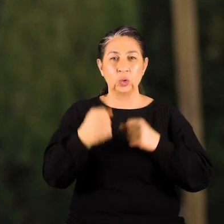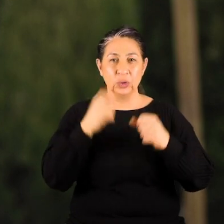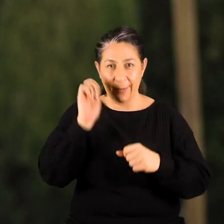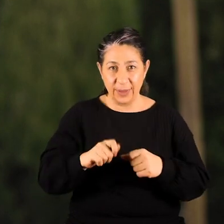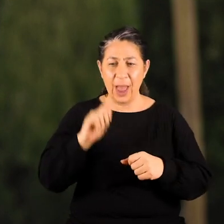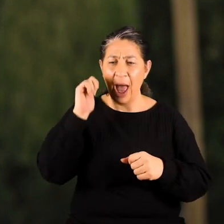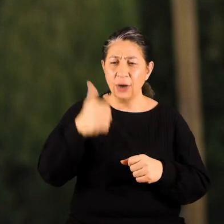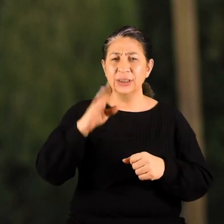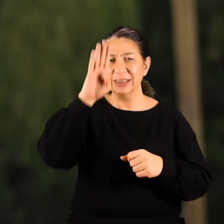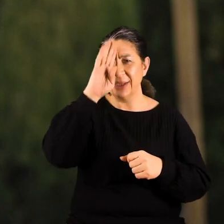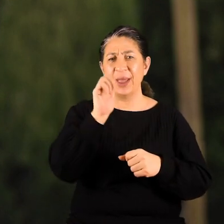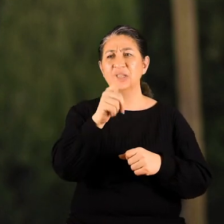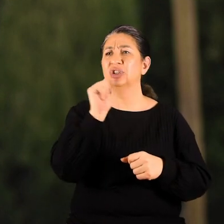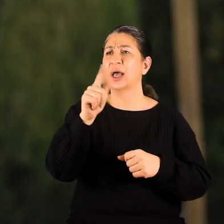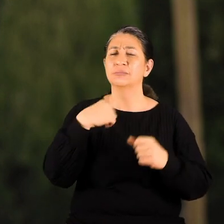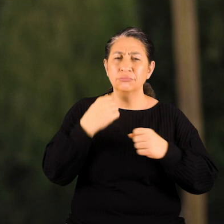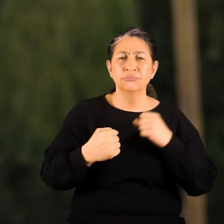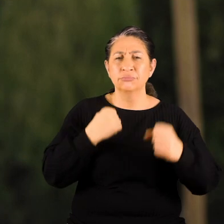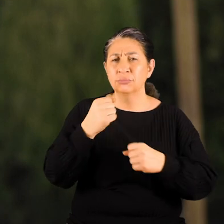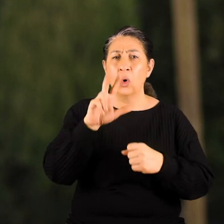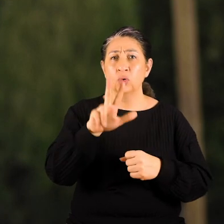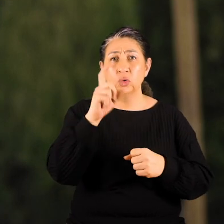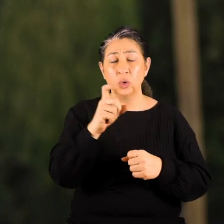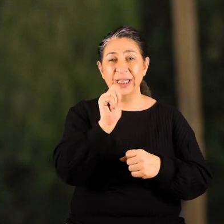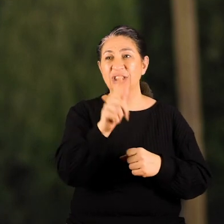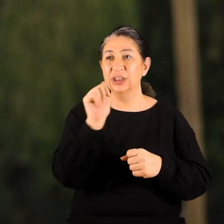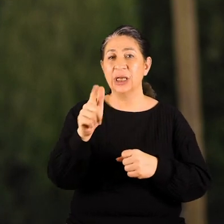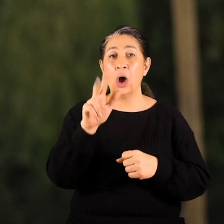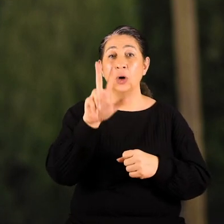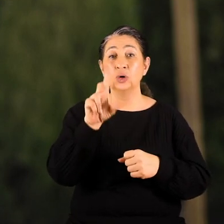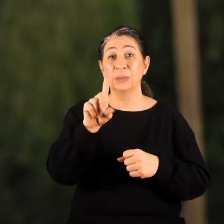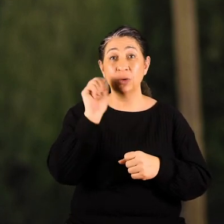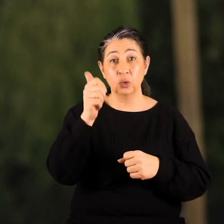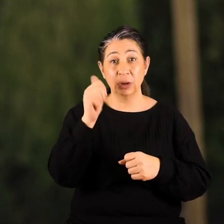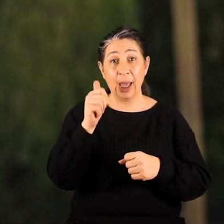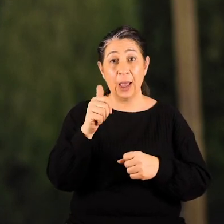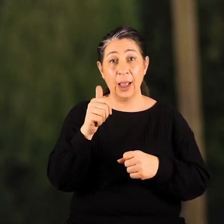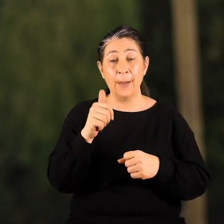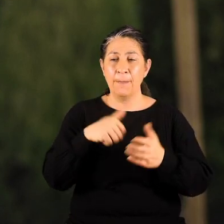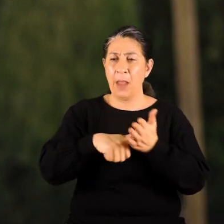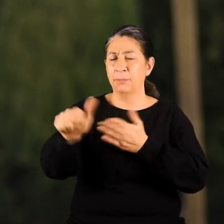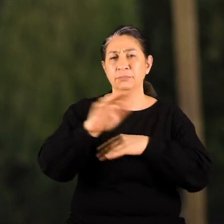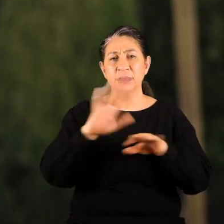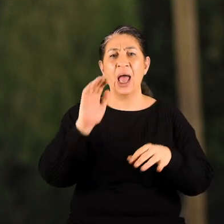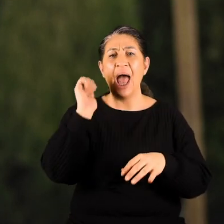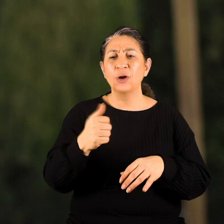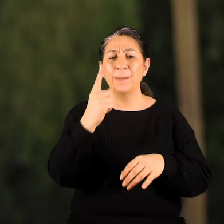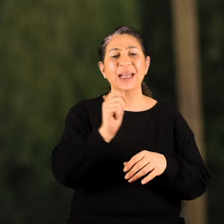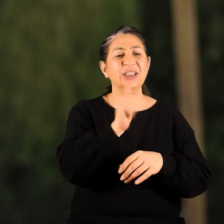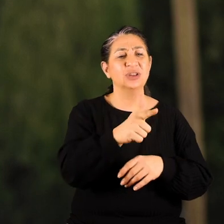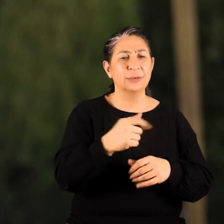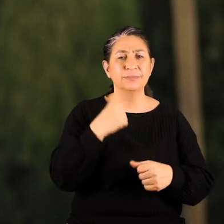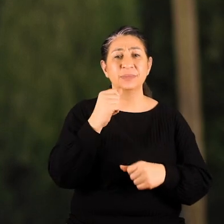gün bütün İstanbul'un ilçelerini koştum. Yani 39 ilçeyi 31 günde bitirdim. Her gün bir